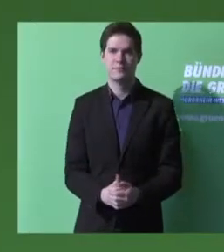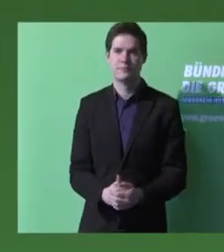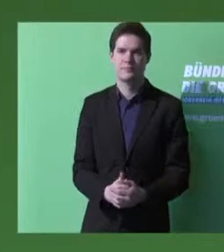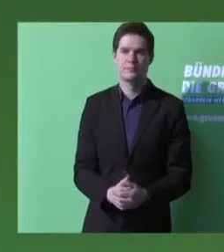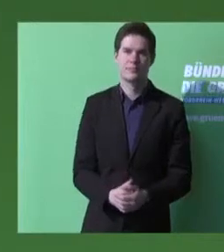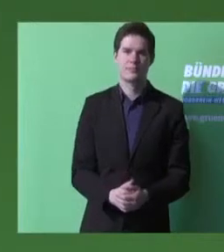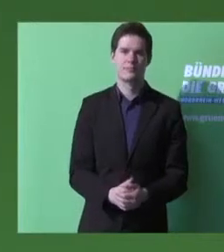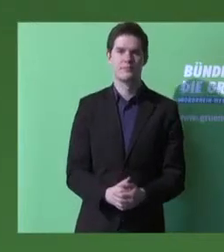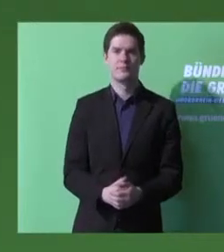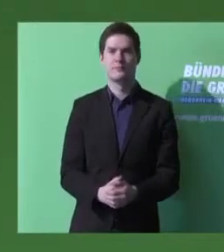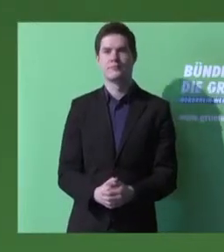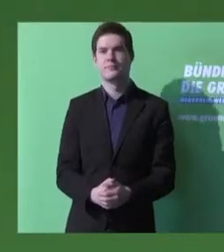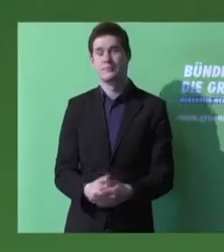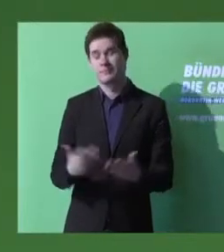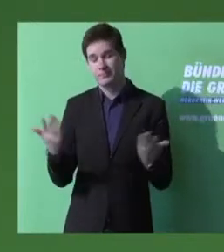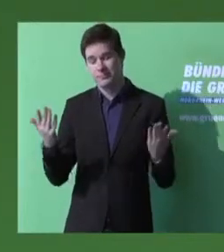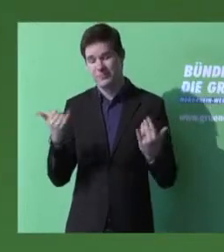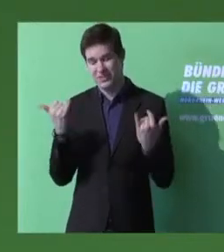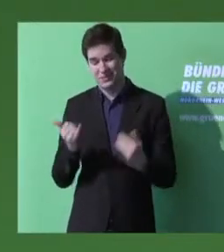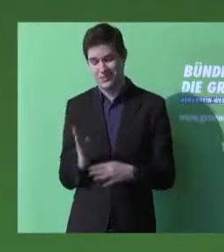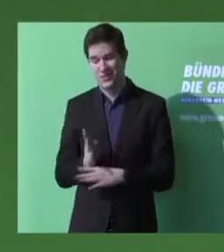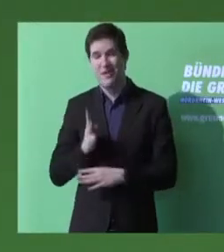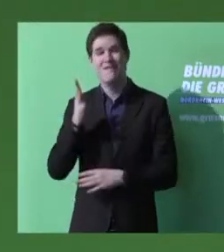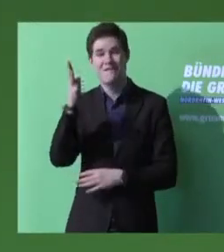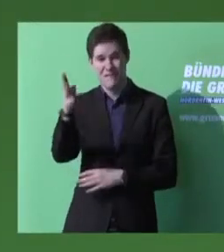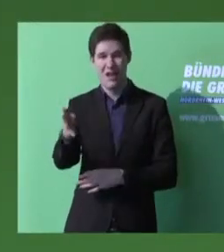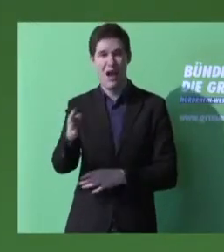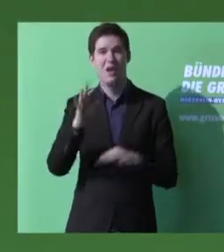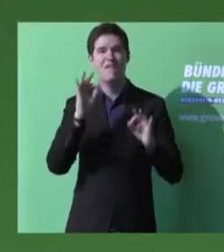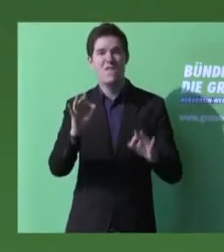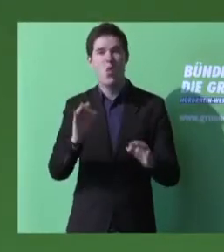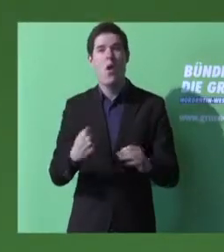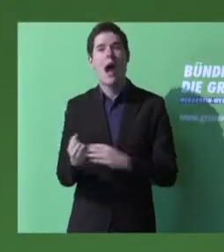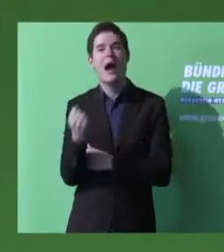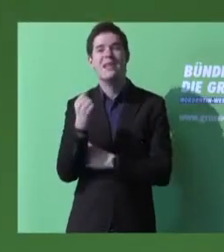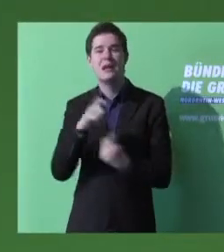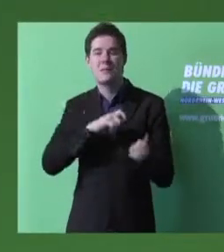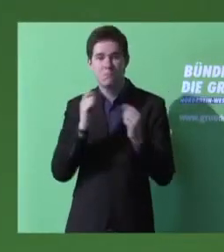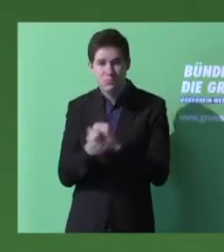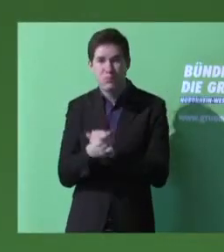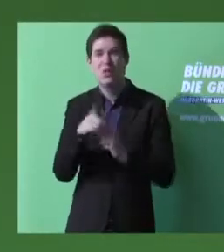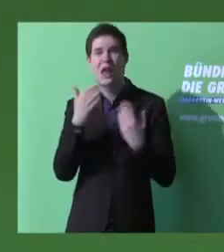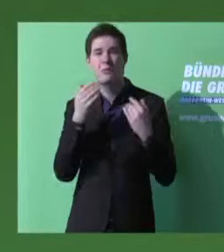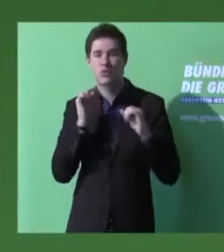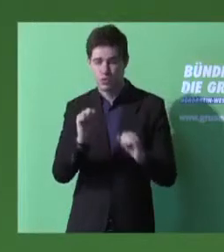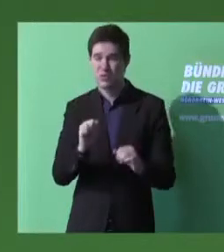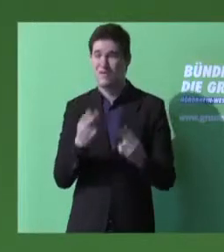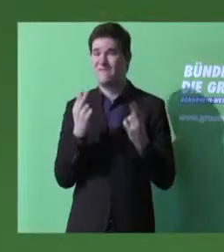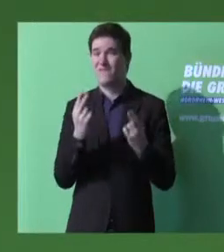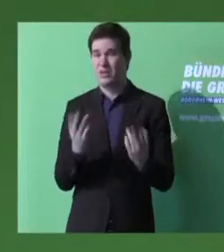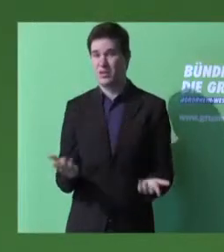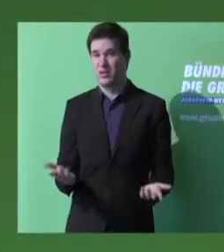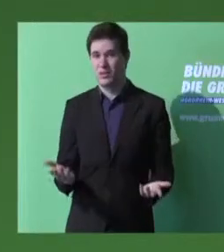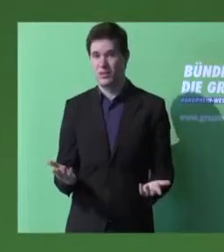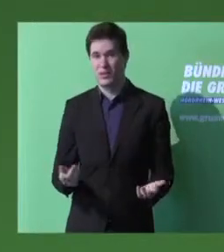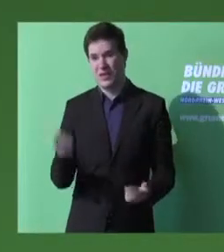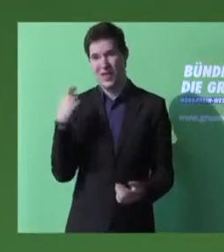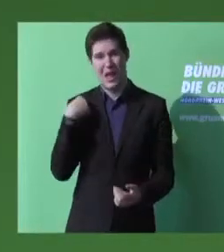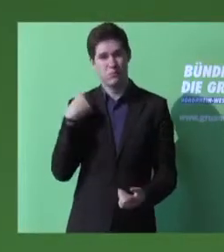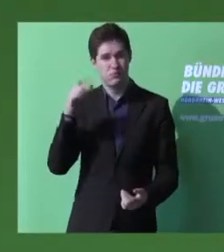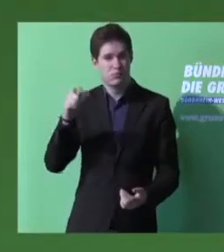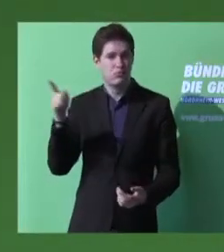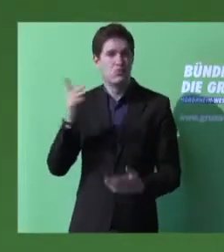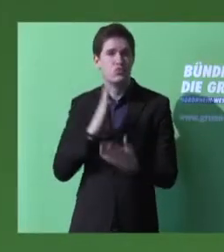Die nächsten 4 Jahre werden ganz entscheidend werden für die Energiewende und für den Klimaschutz. Der Brüderle hat ja gerade gesagt, was er vorhat. In